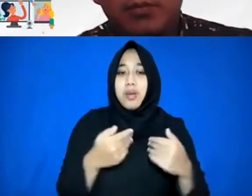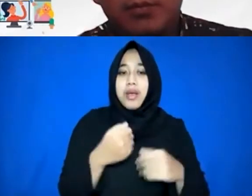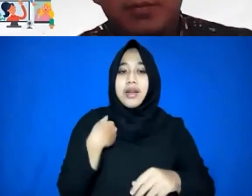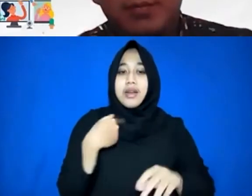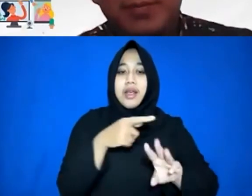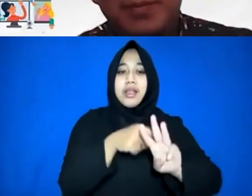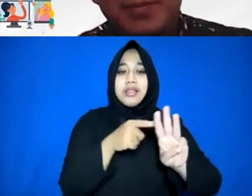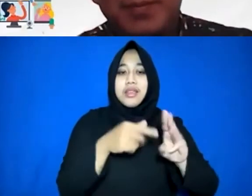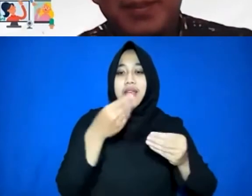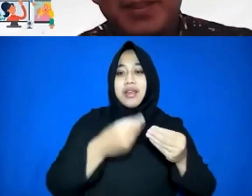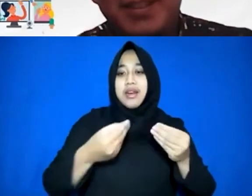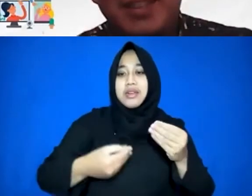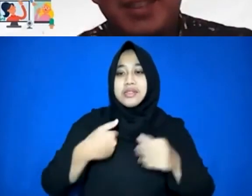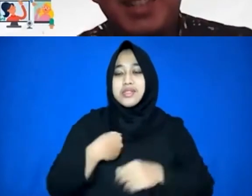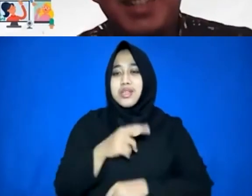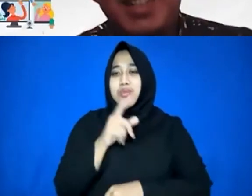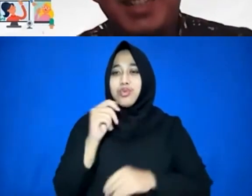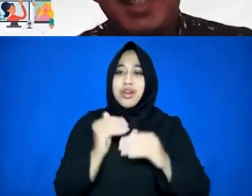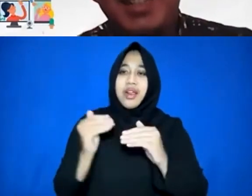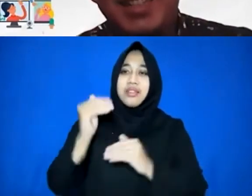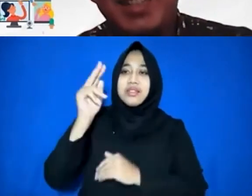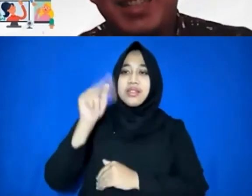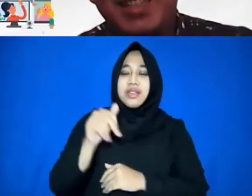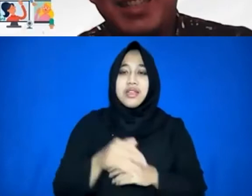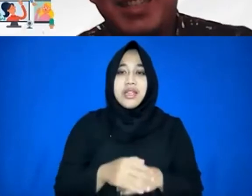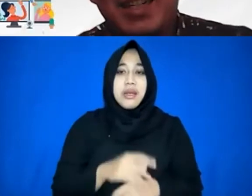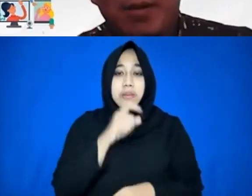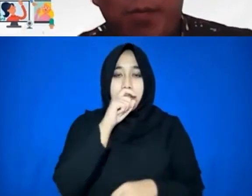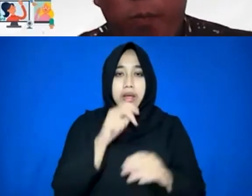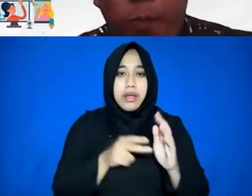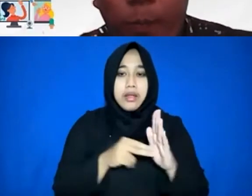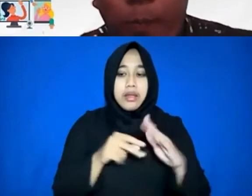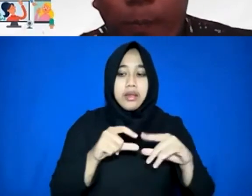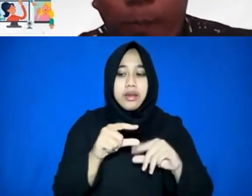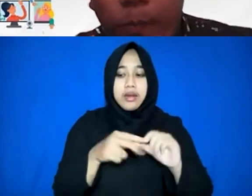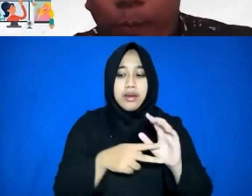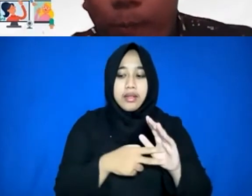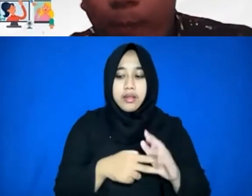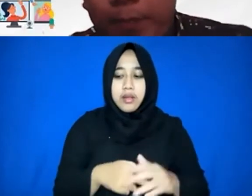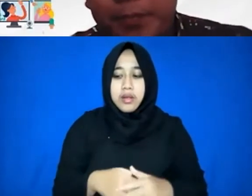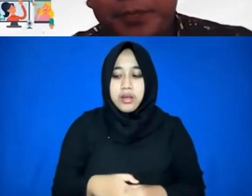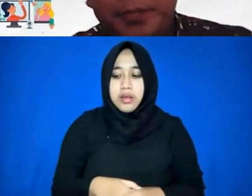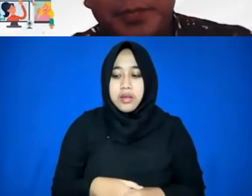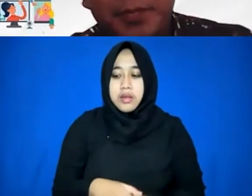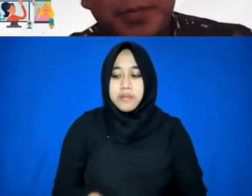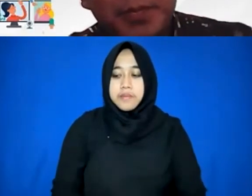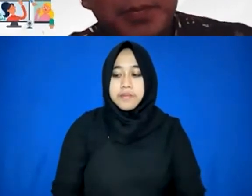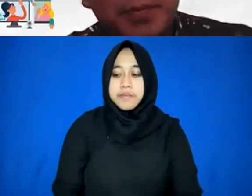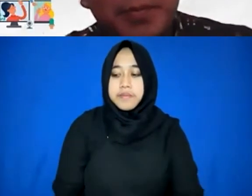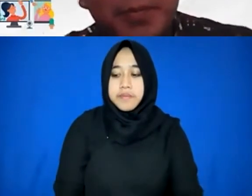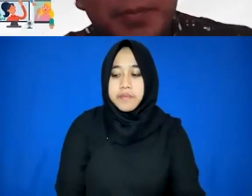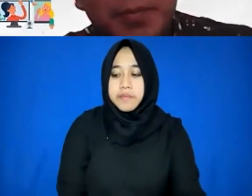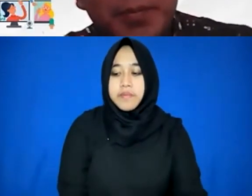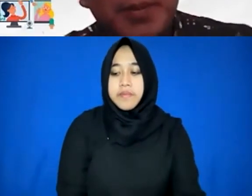generasi, saya masih butuh kayaknya ke atas lagi, kayak Pak Tata, Teh Yanti, dan lain-lainnya. Oke, betul,